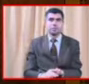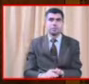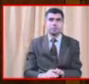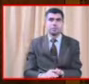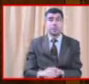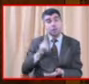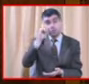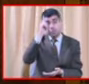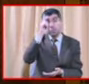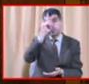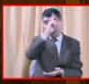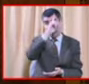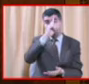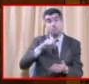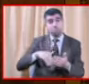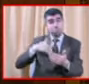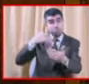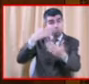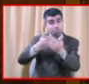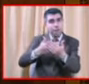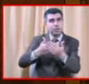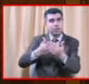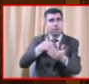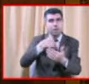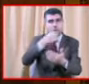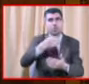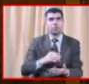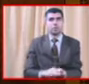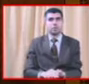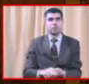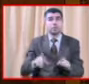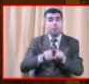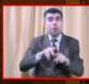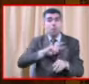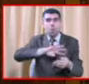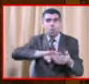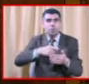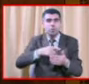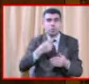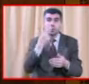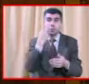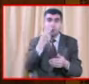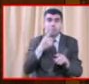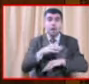وإن شاء الله مازال الخير في الأمام. كما تتبعتم فالأرصاد الجوية